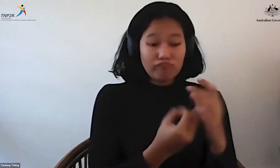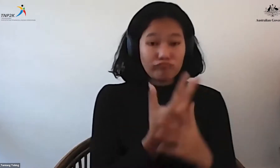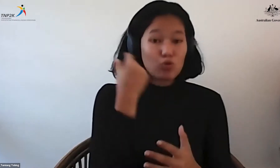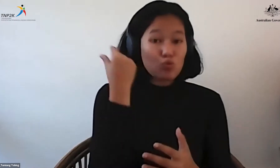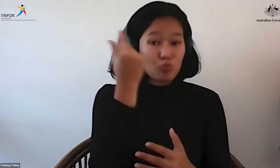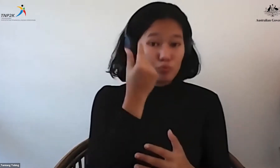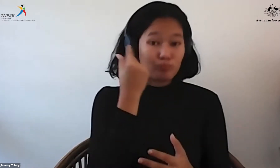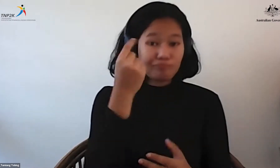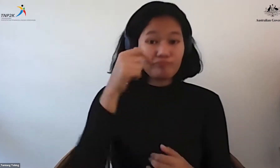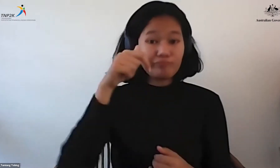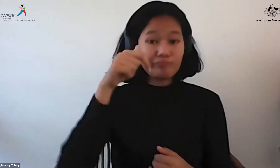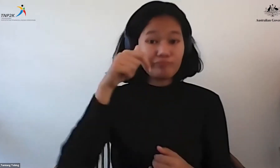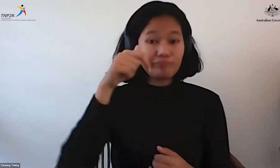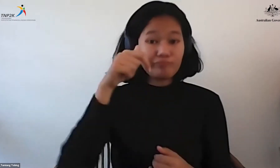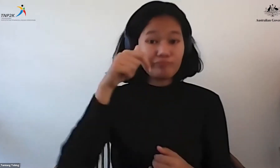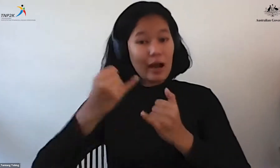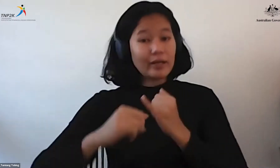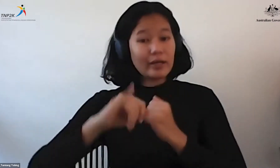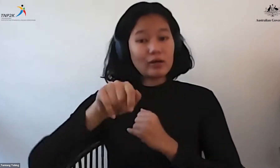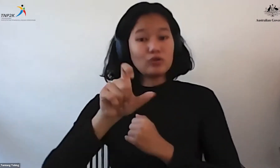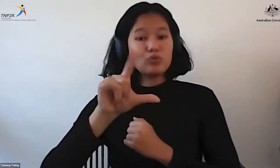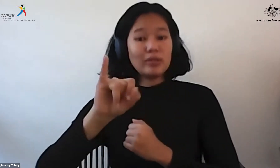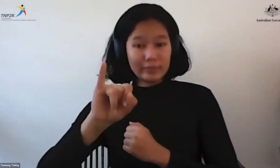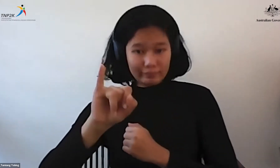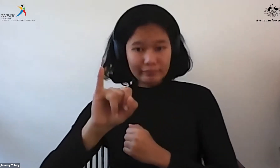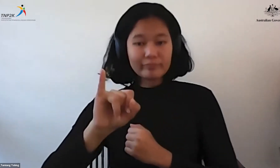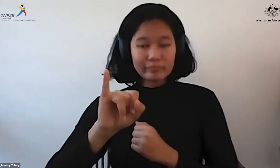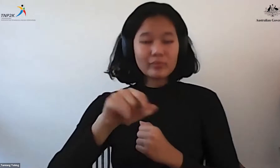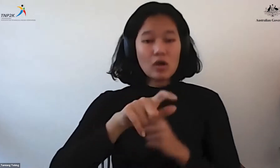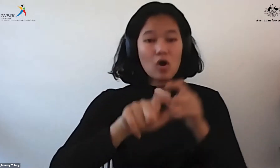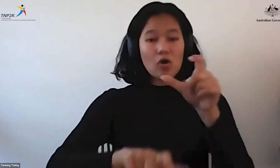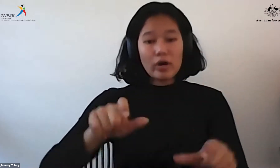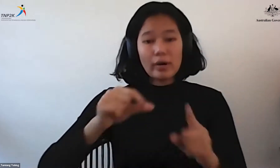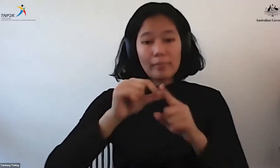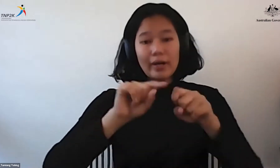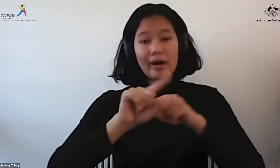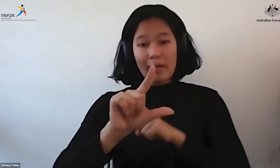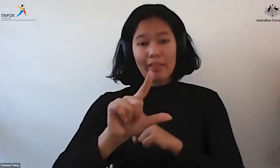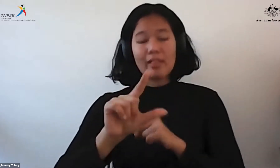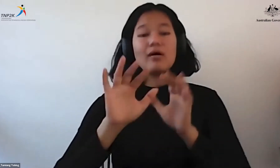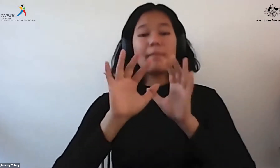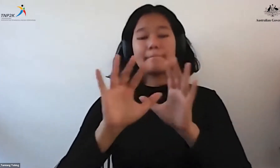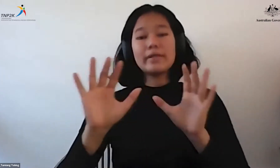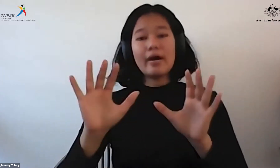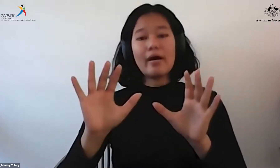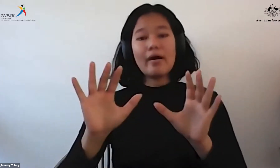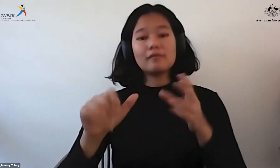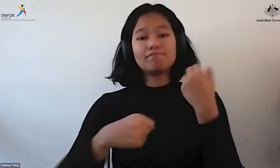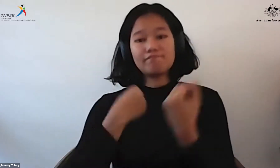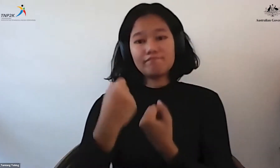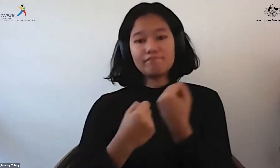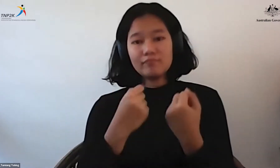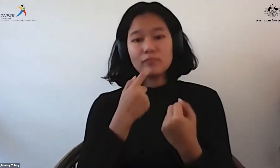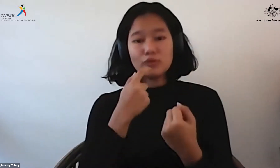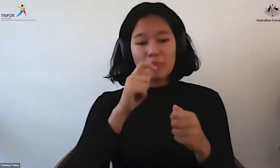ini di akhir Juli ini PKL telah banyak yang melakukan recovery,